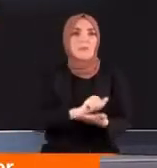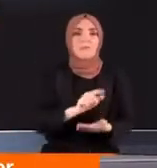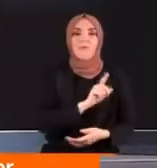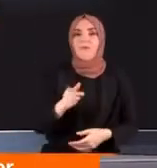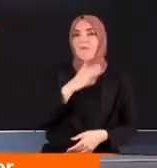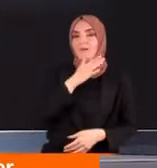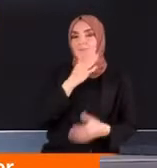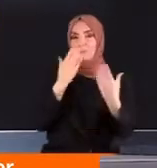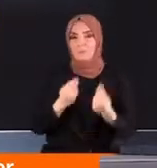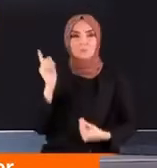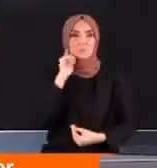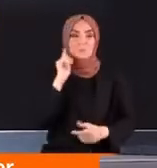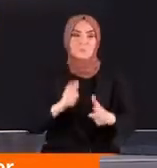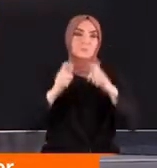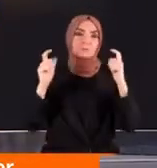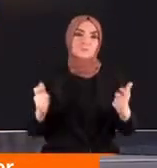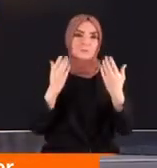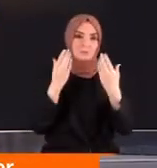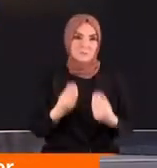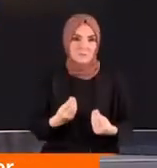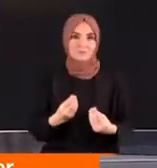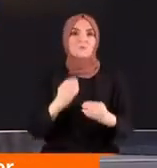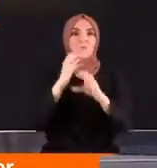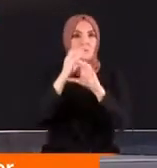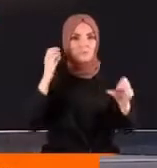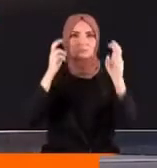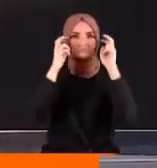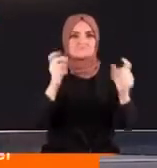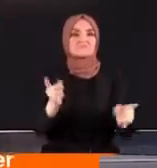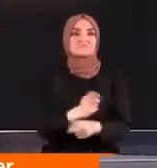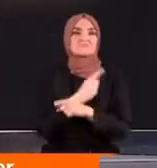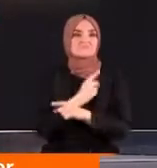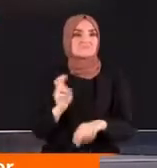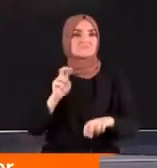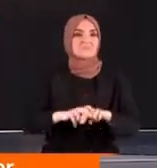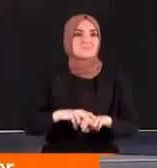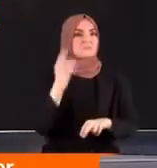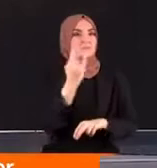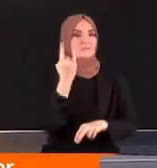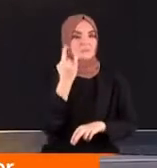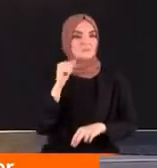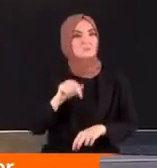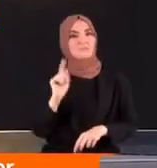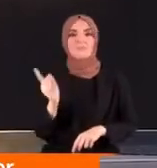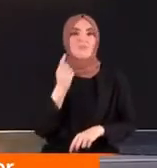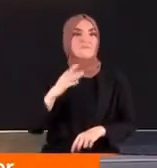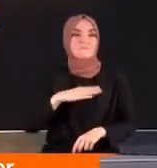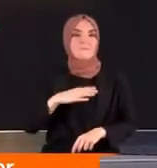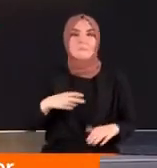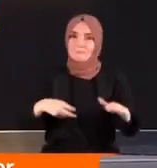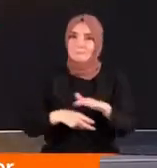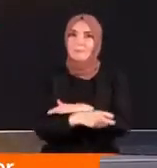Toplu taşıma araçlarıyla seyahat eden Boji bu kez farklı bir deneyim yaşadı. Metroya bindi. Kilometrelerce yolculuk yaptı.